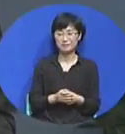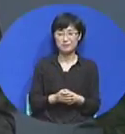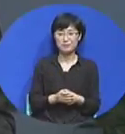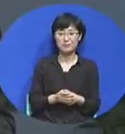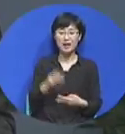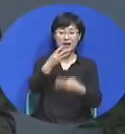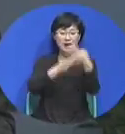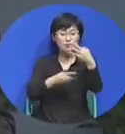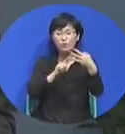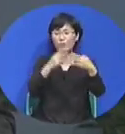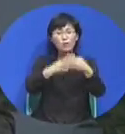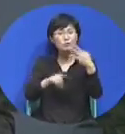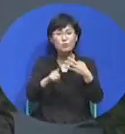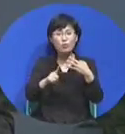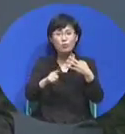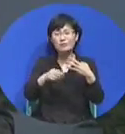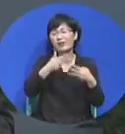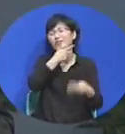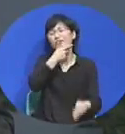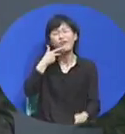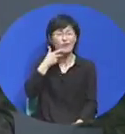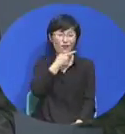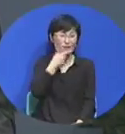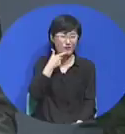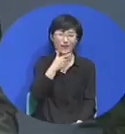그냥 영어예요, 영어. It's just English.